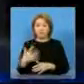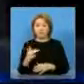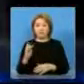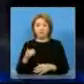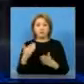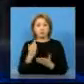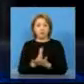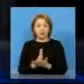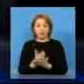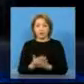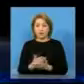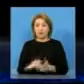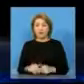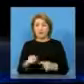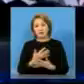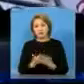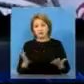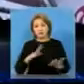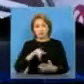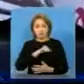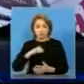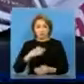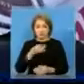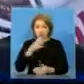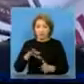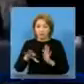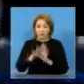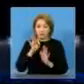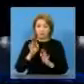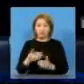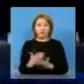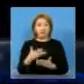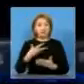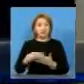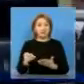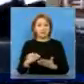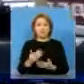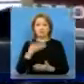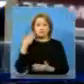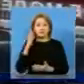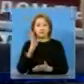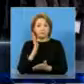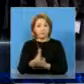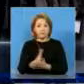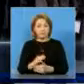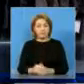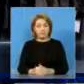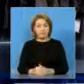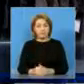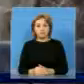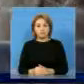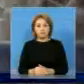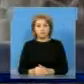топтама қойылған. Пішімі де әртүрлі, тек өзіңізге ұнаған модельді таңдаңыз. Сатып алушыларға жеңілдіктер қарастырылған.